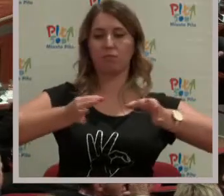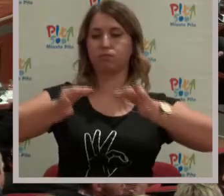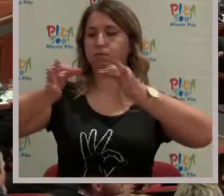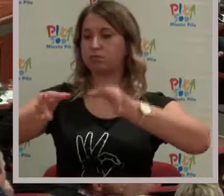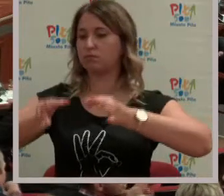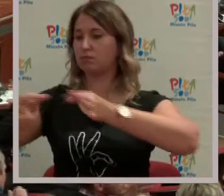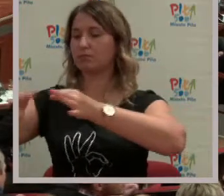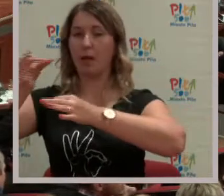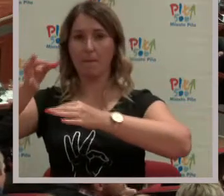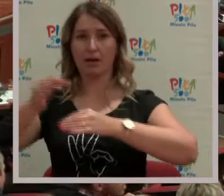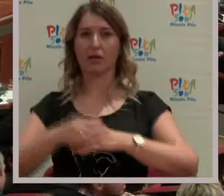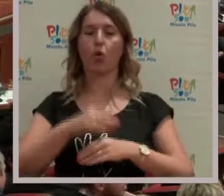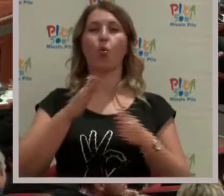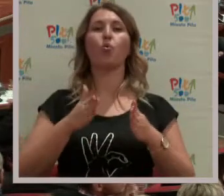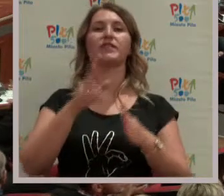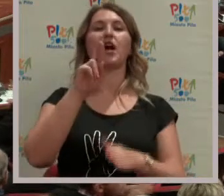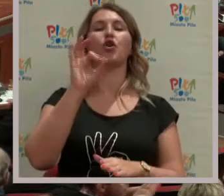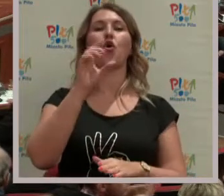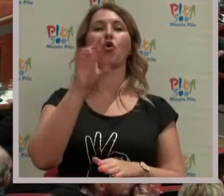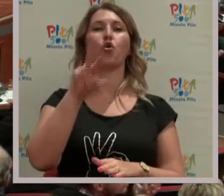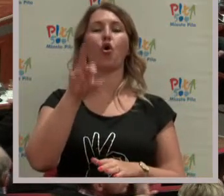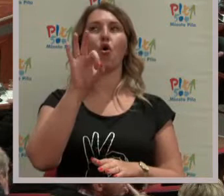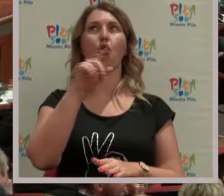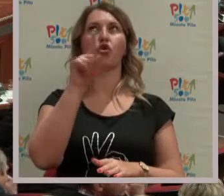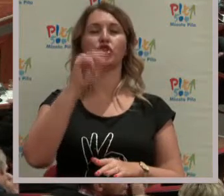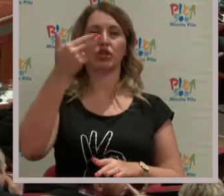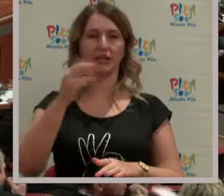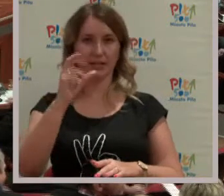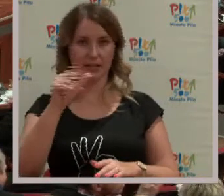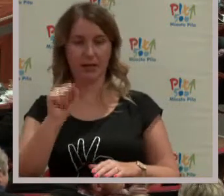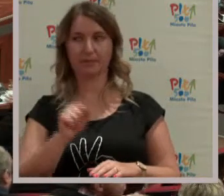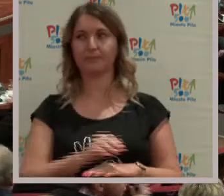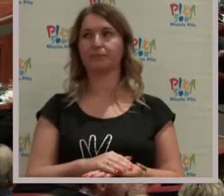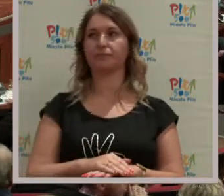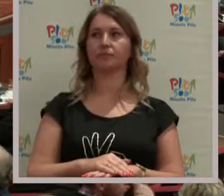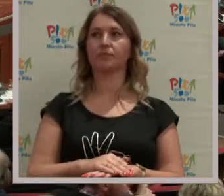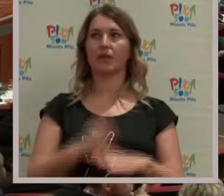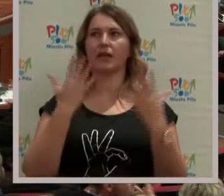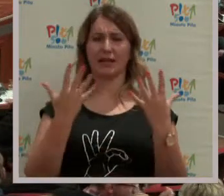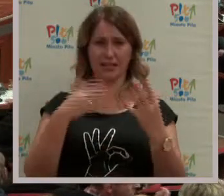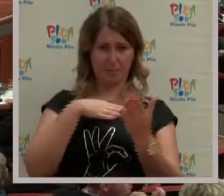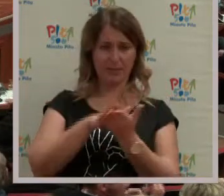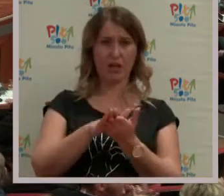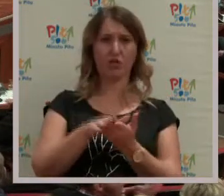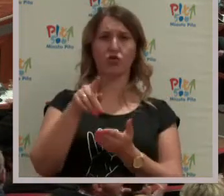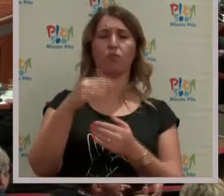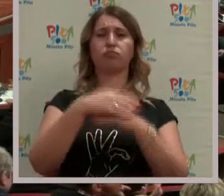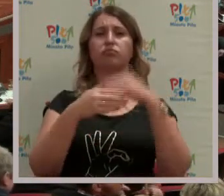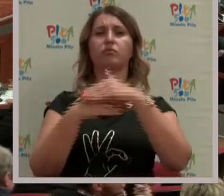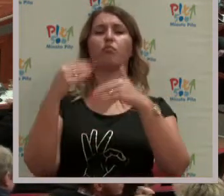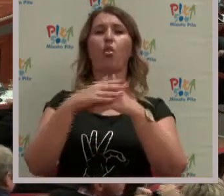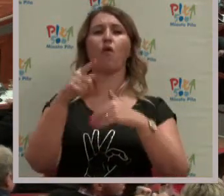Dyrektor Mac i Zarząd Dróg i Zieleni będzie mógł podpisać umowę z wykonawcą i rozpocząć budowę tego parkingu na Staszycach